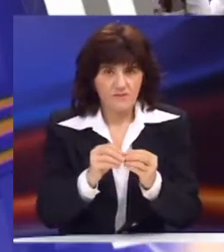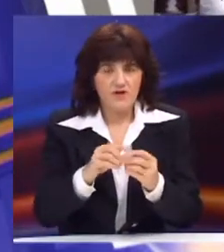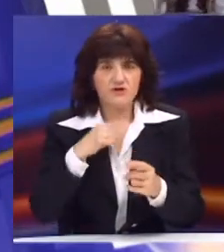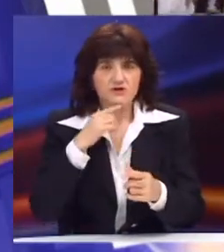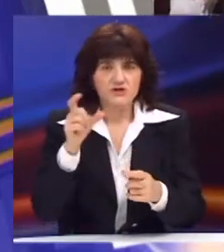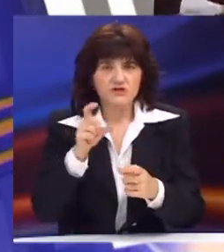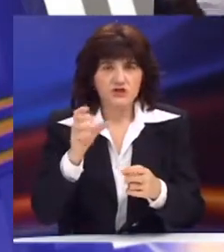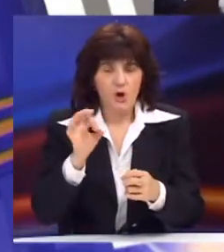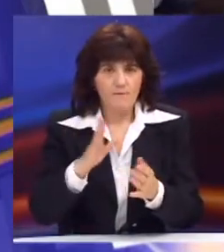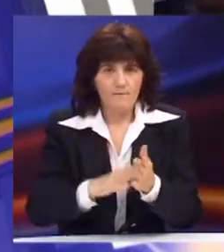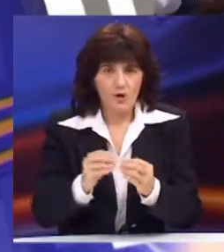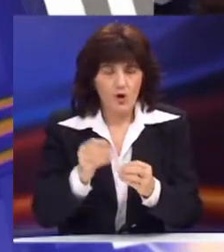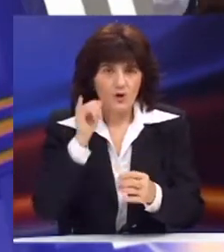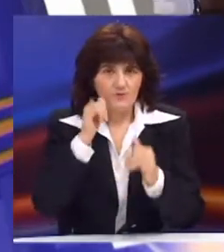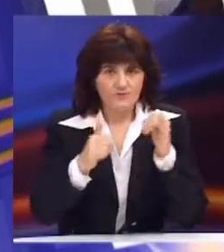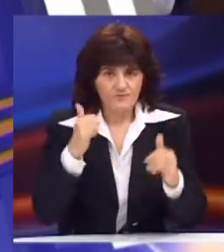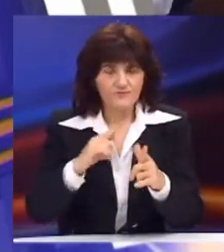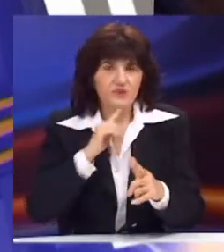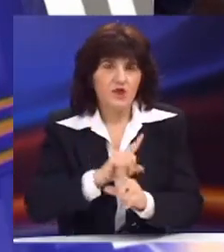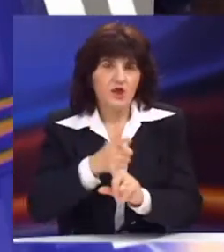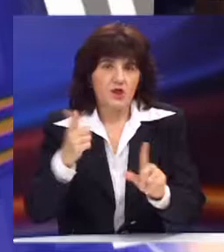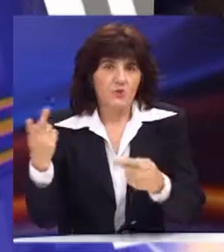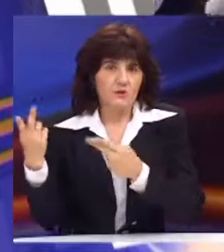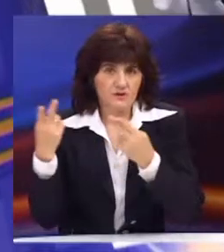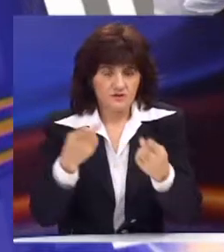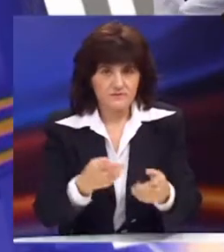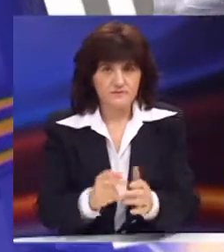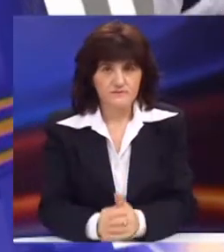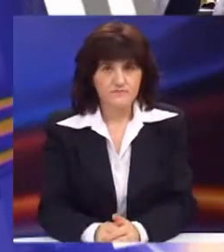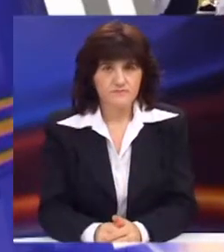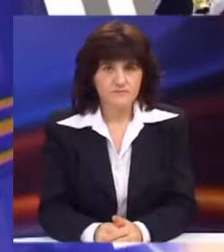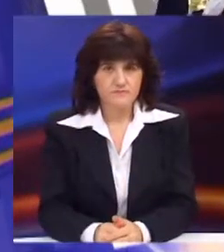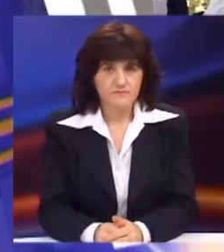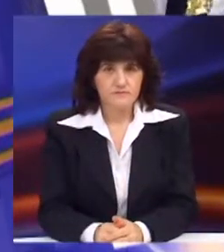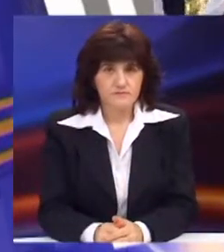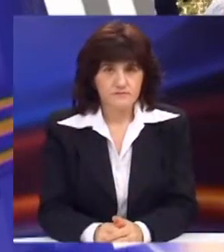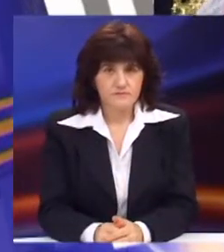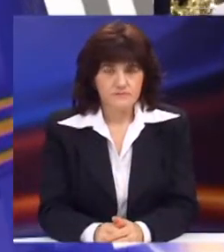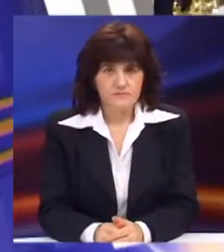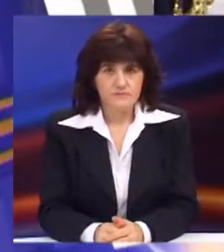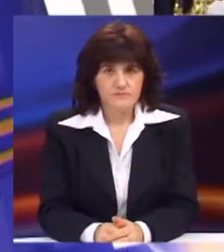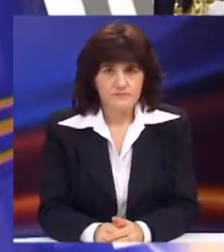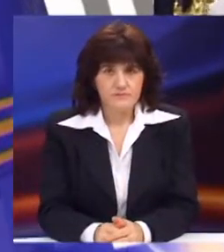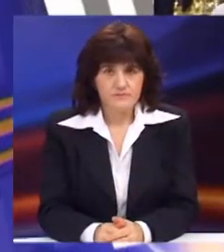okruga, gradonačelnik Sombora, počasni građani Subotice i mnoge druge zvanice.